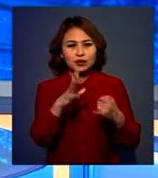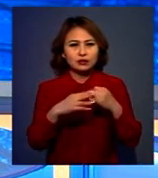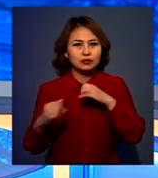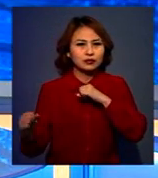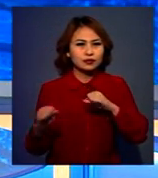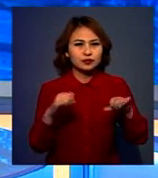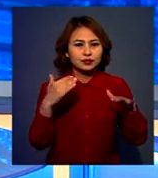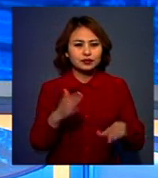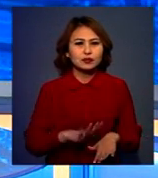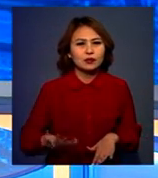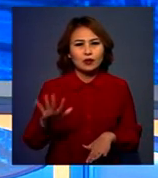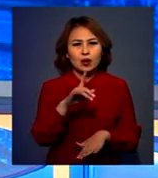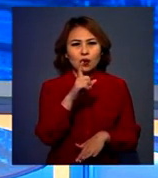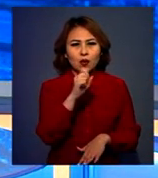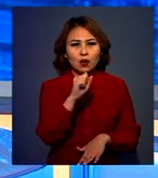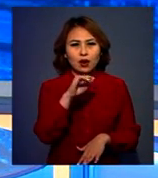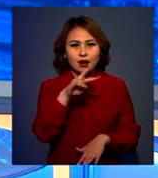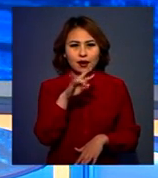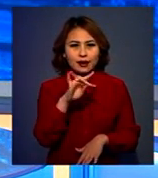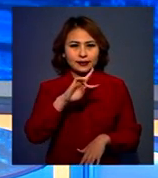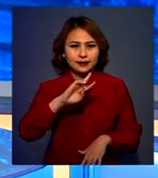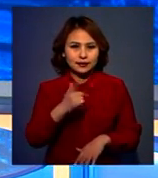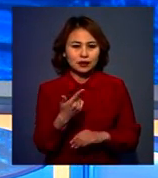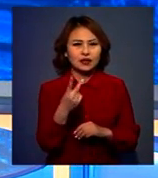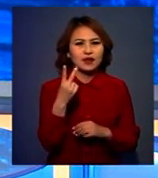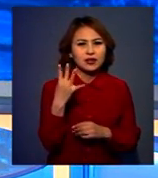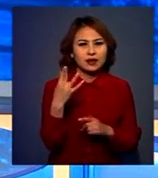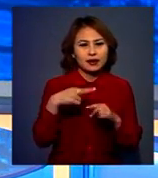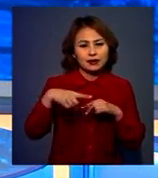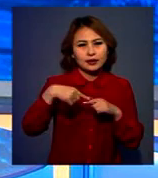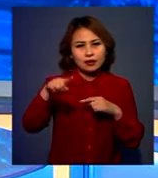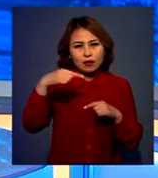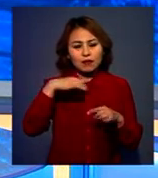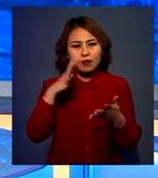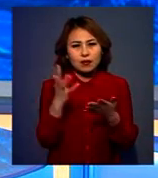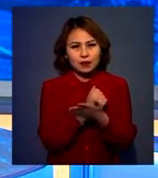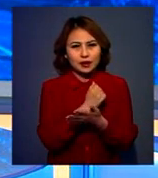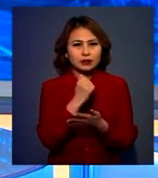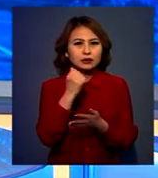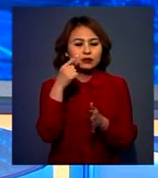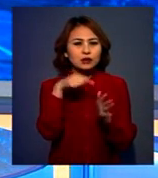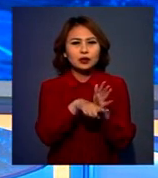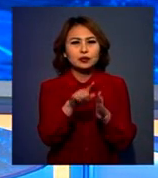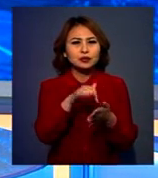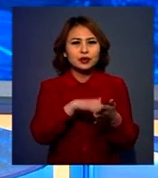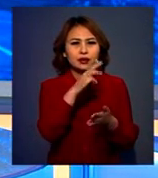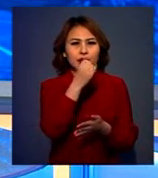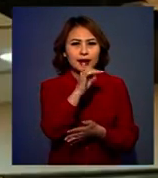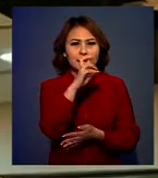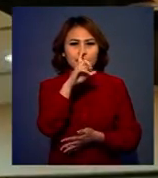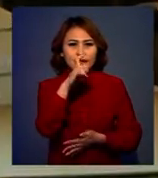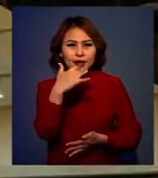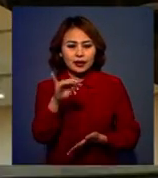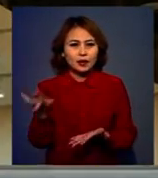ошағы аралдың батыс жағалауында Хуалянь өңірінде 24 шақырым тереңдікте тіркелген. Табиғи апат салдарынан Тайбэй